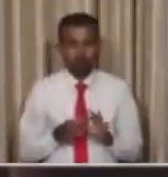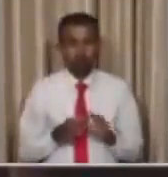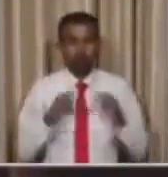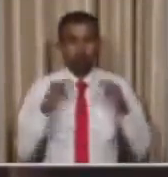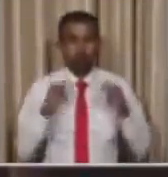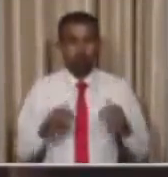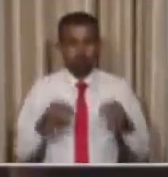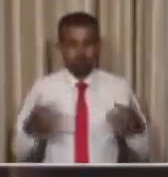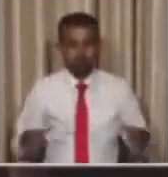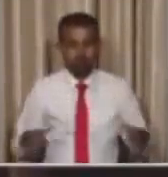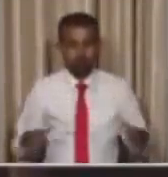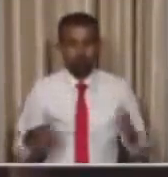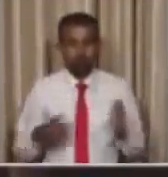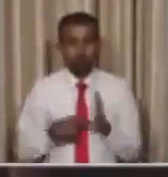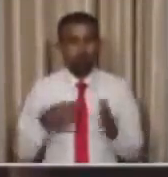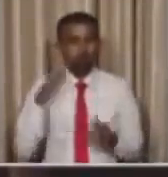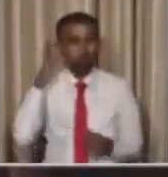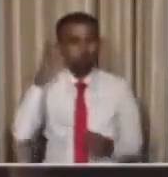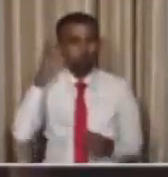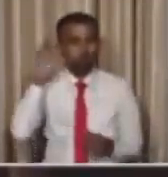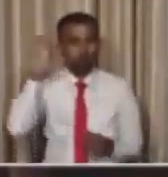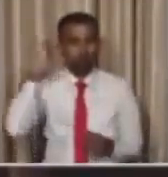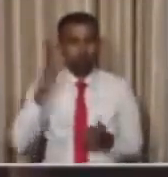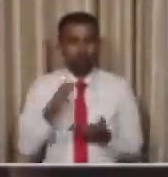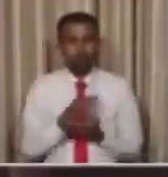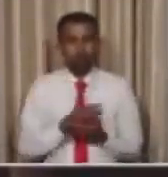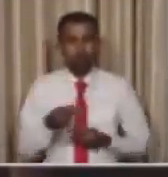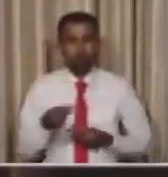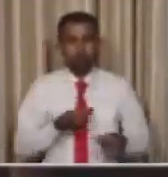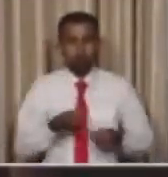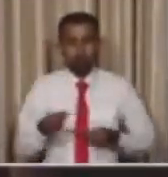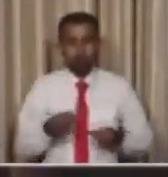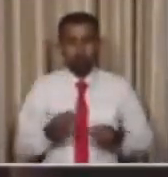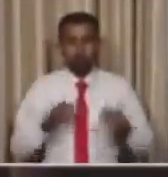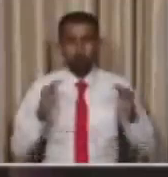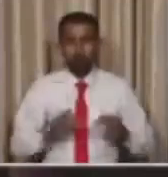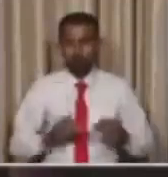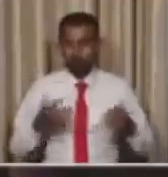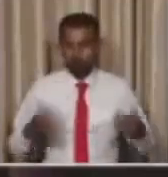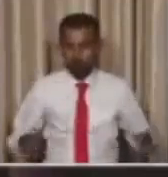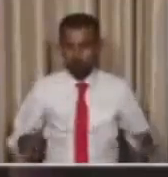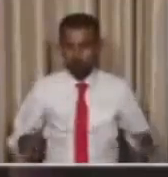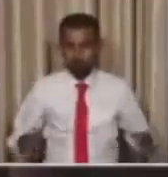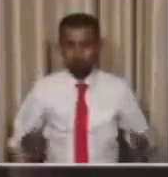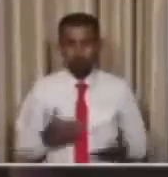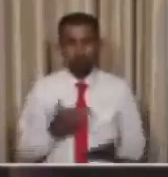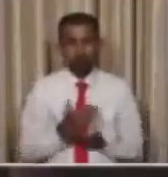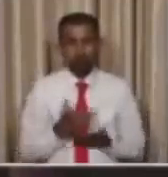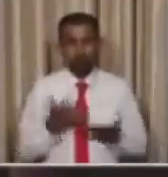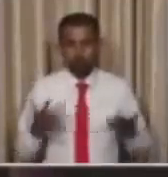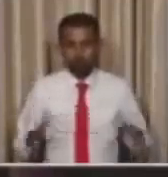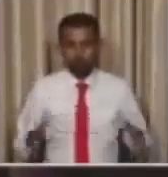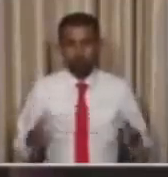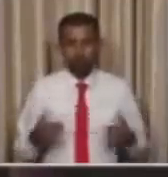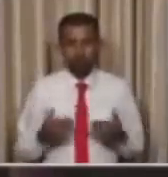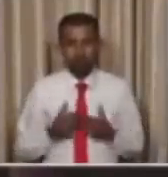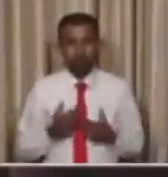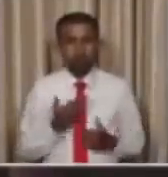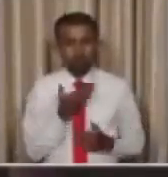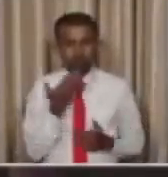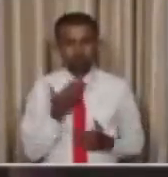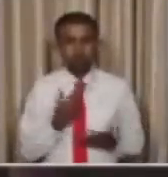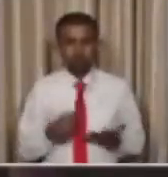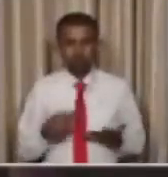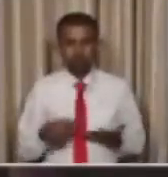කරගෙන තිබෙනවා. තුර්කිය වගේ රටවල් සියලුම වෙළඳ ගනුදෙනු ඔවුන් අඩු කරගෙන තිබෙනවා, ඔවුන් නවත්තලා තිබෙනවා. ඒ හින්දා අපිටත් කරන්න පුළුවන්